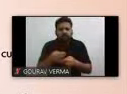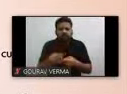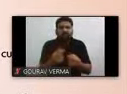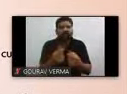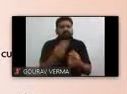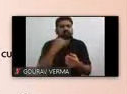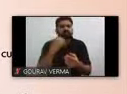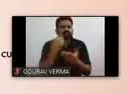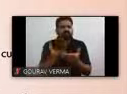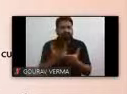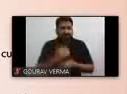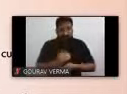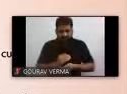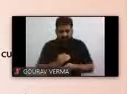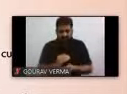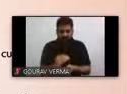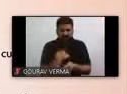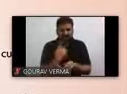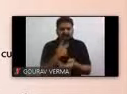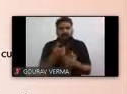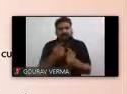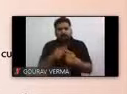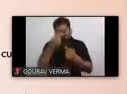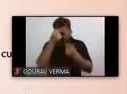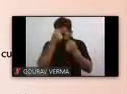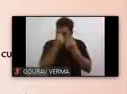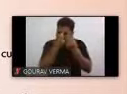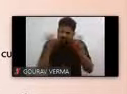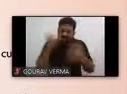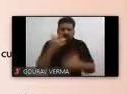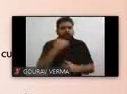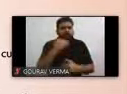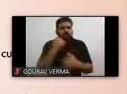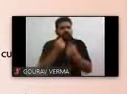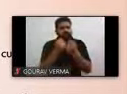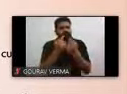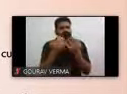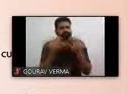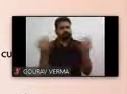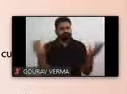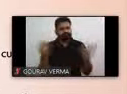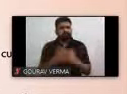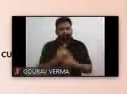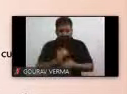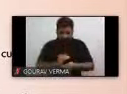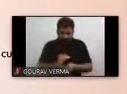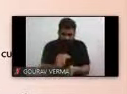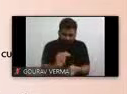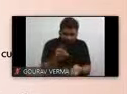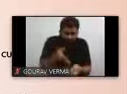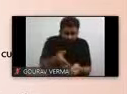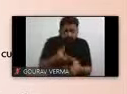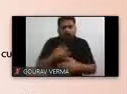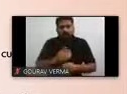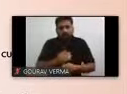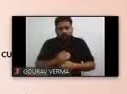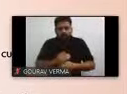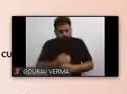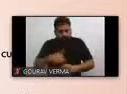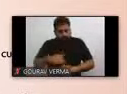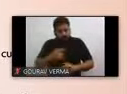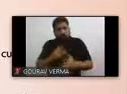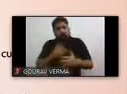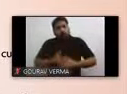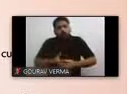द बेबीज, द होल लॉट ऑफ बेबीज यूज टू डाई एट द टाइम ऑफ बर्थ और बीइंग इनबॉर्न और